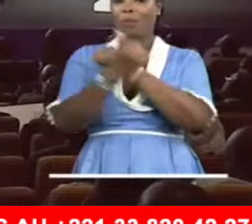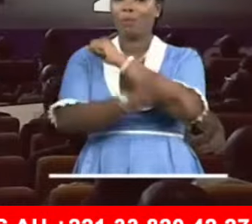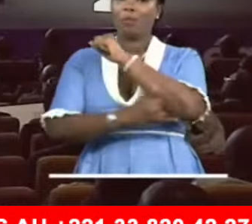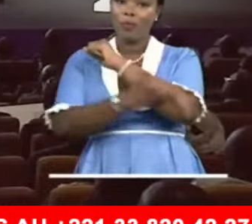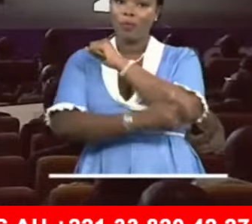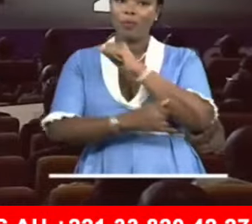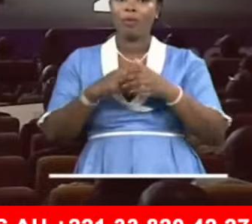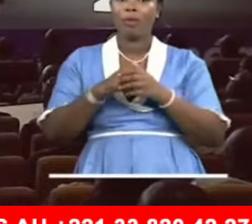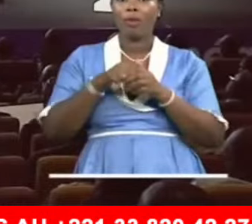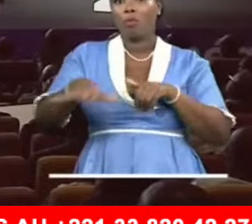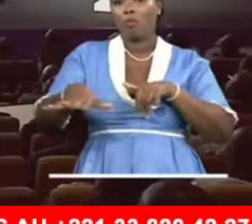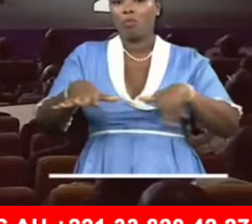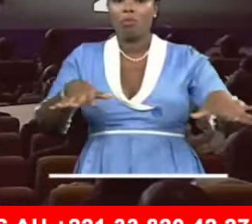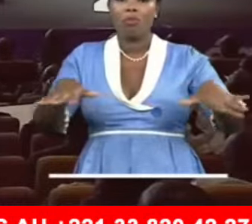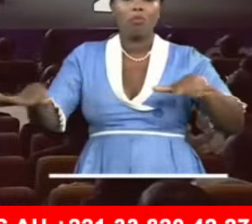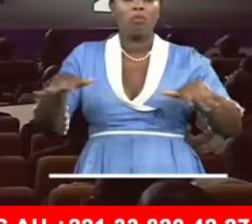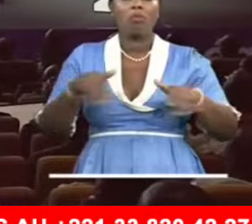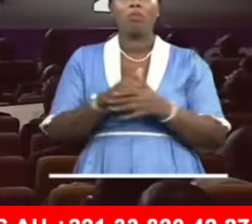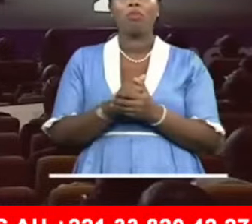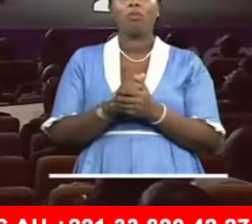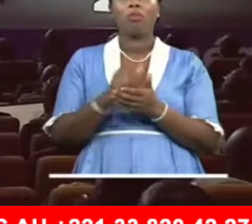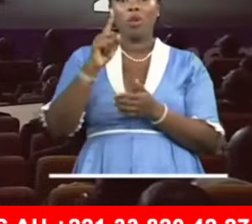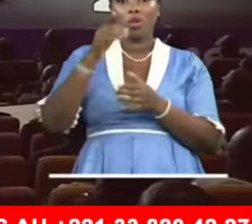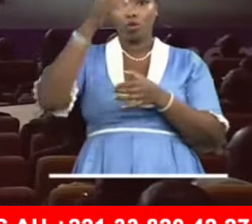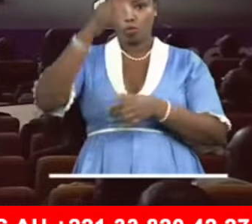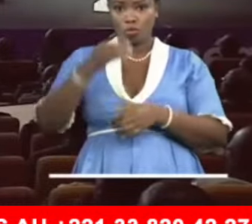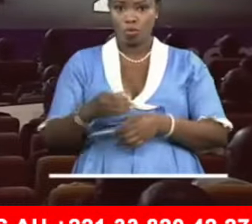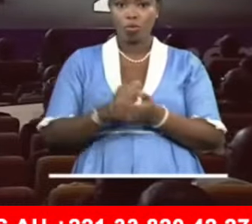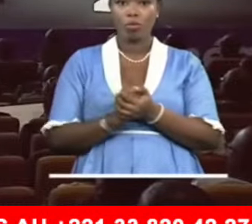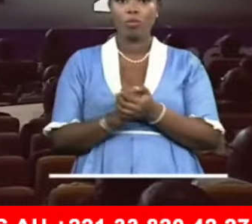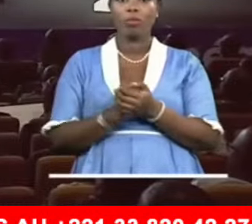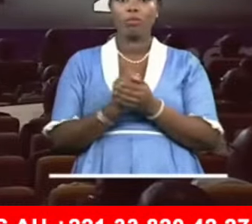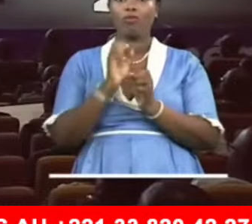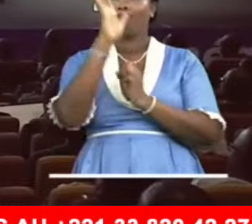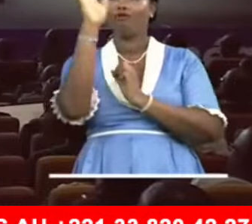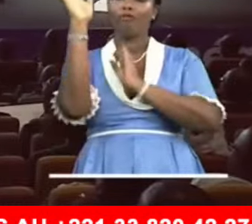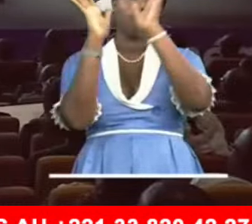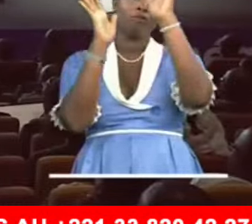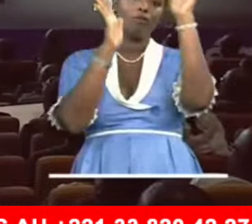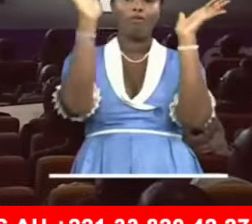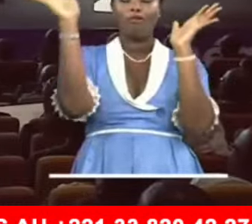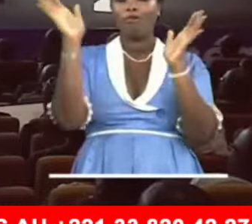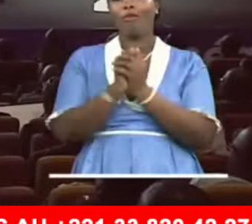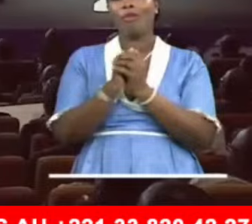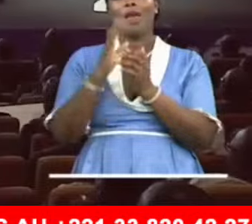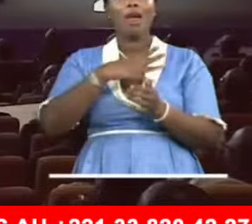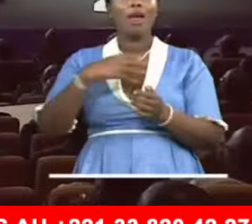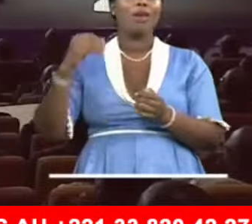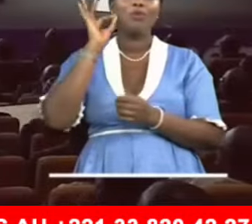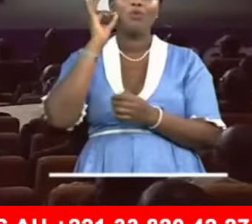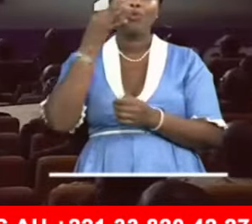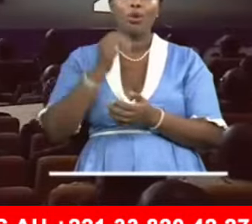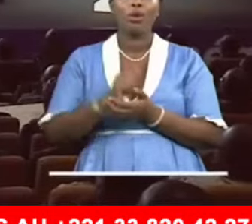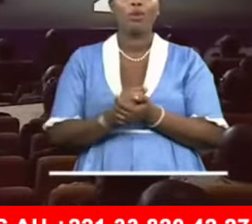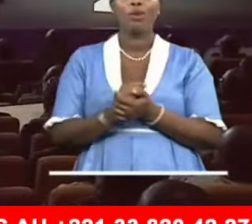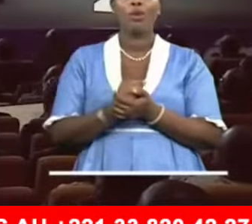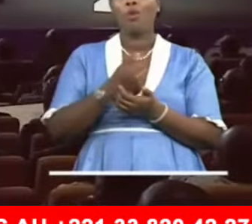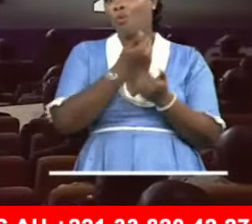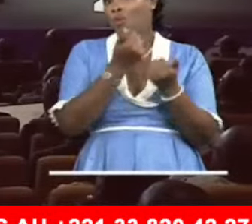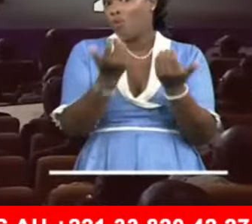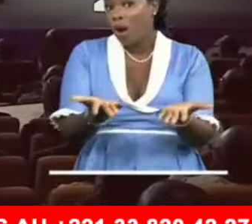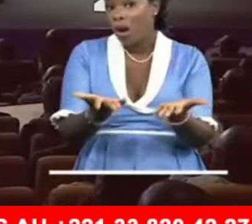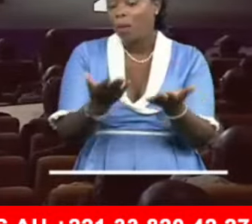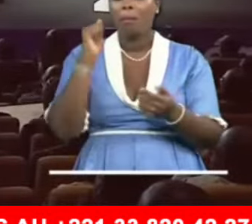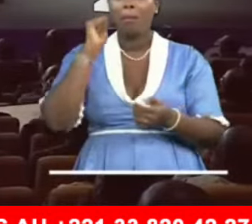des racines un Tron des branches et des fruits voilà Mesdames et Messieurs les